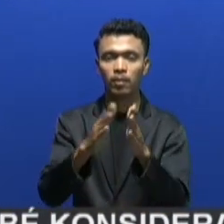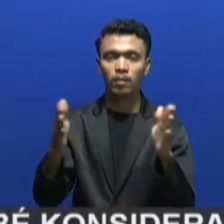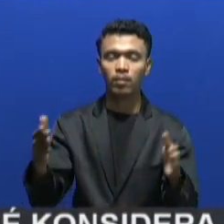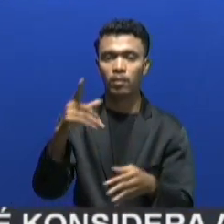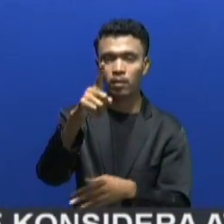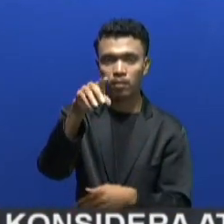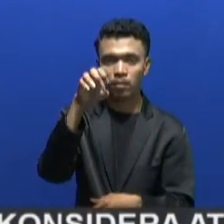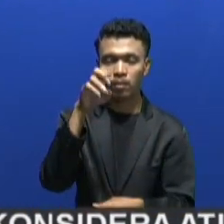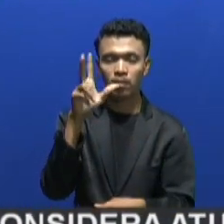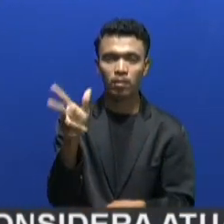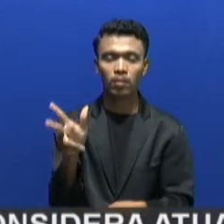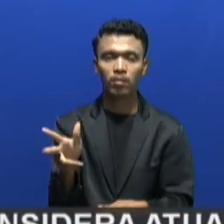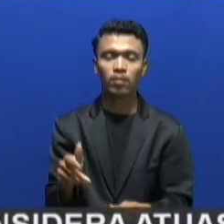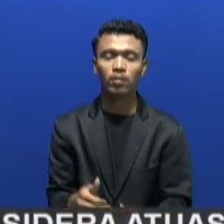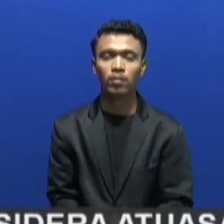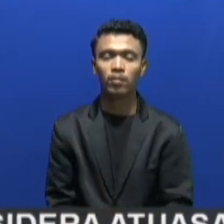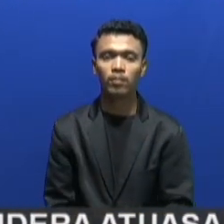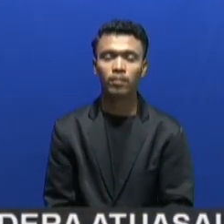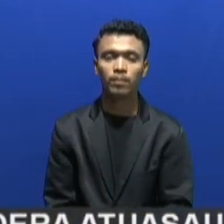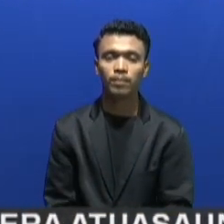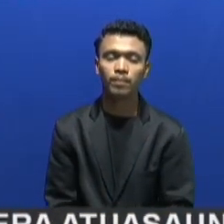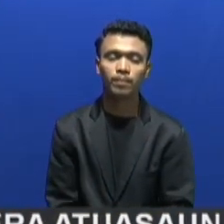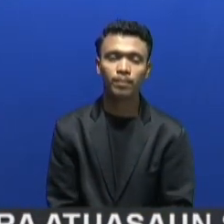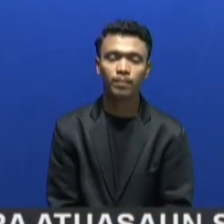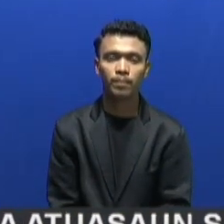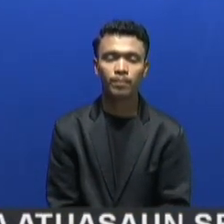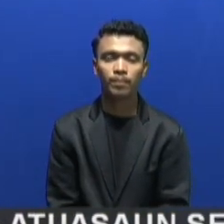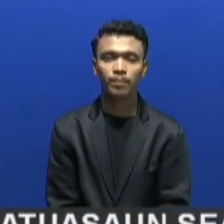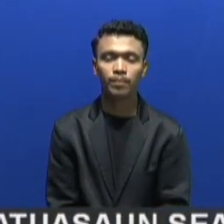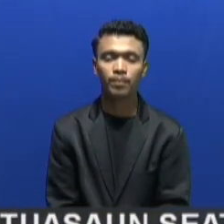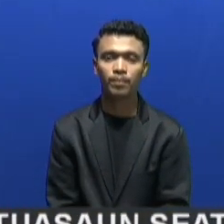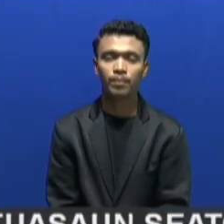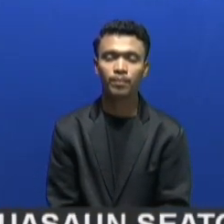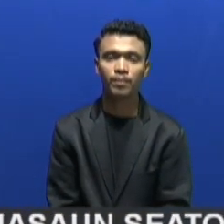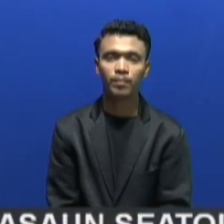ida tolunolo. Husi Manatutu, Franz da Costa Simenis, RTTLI.